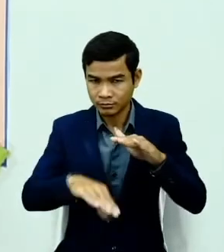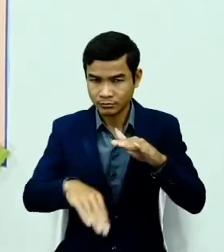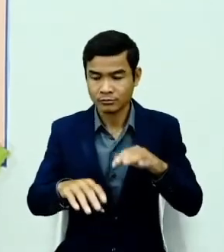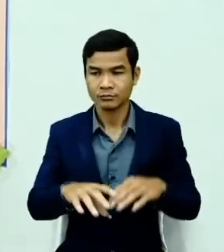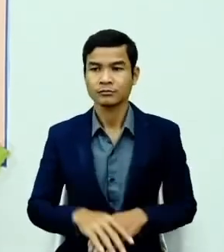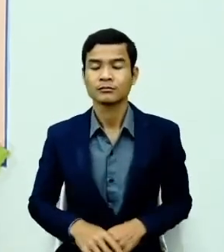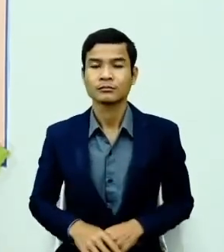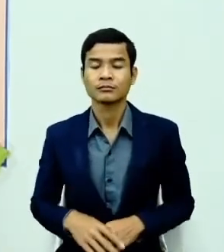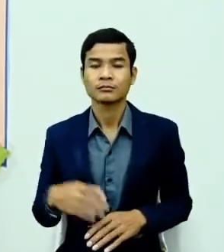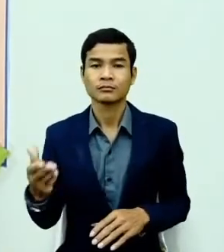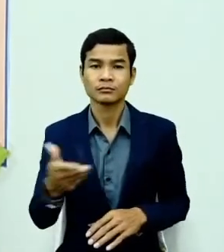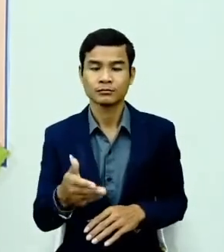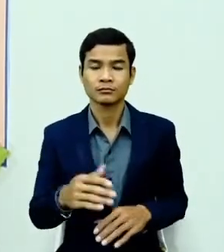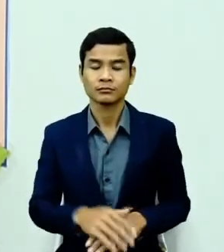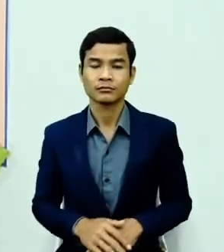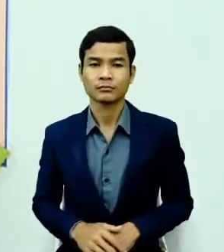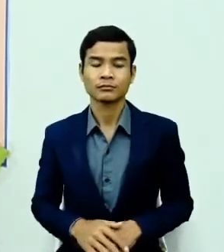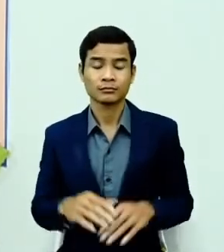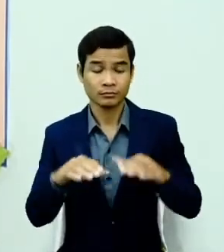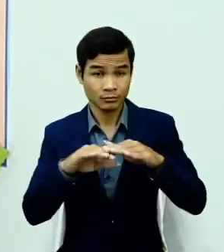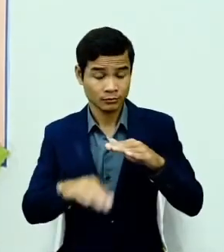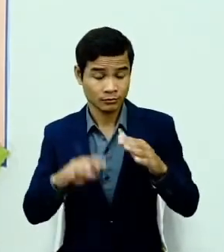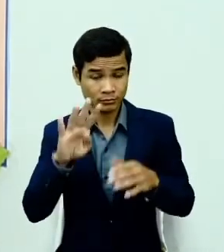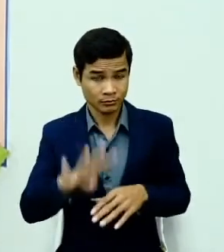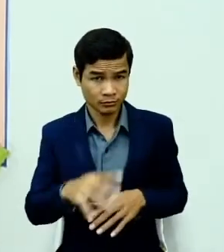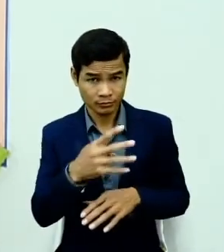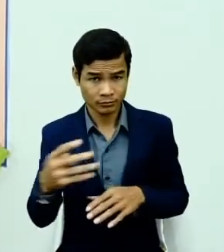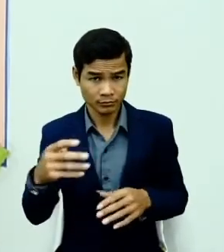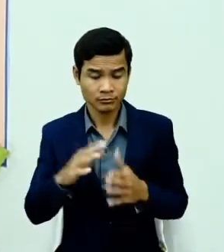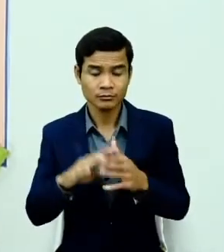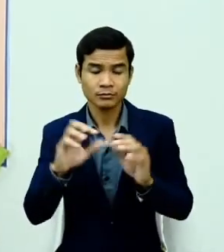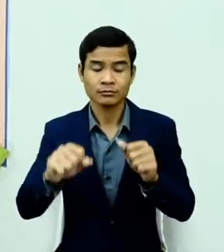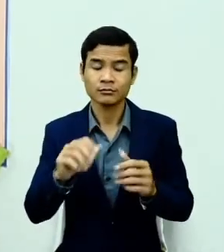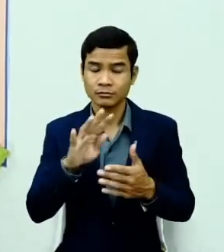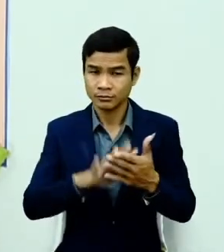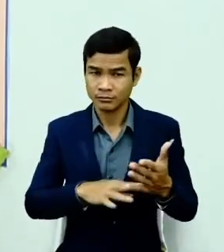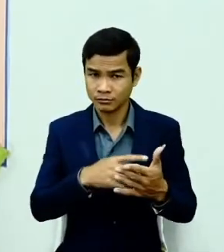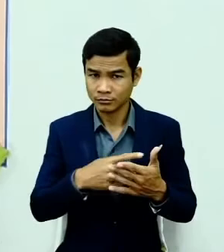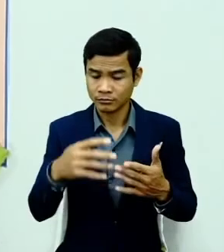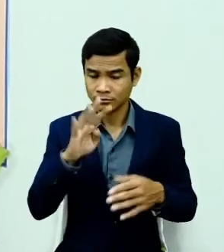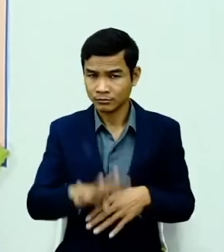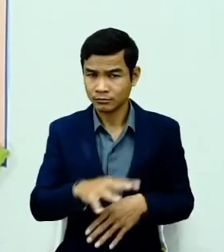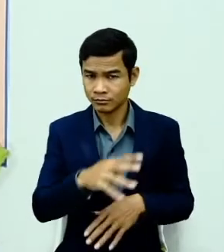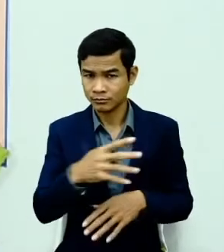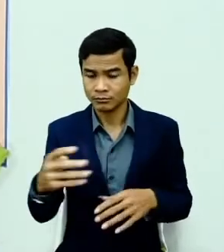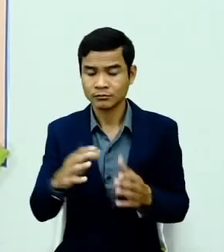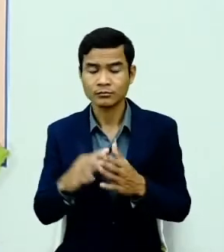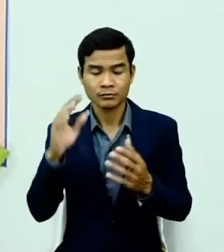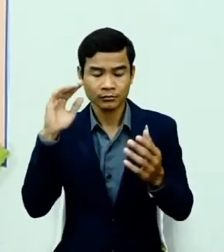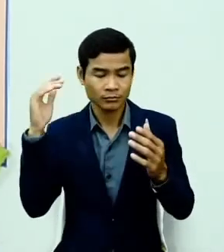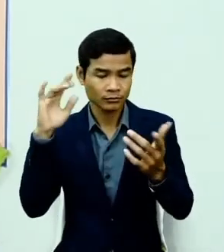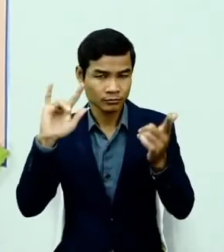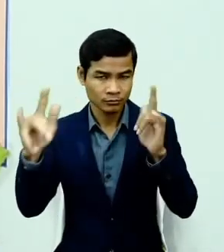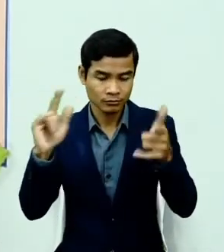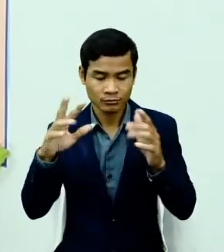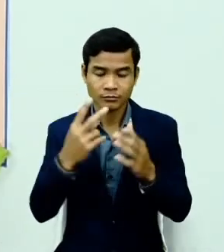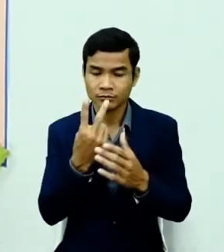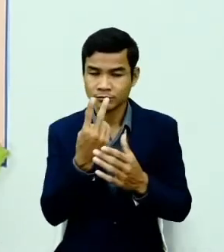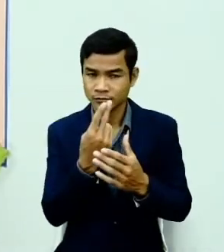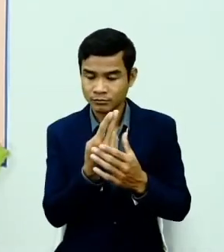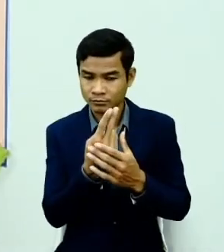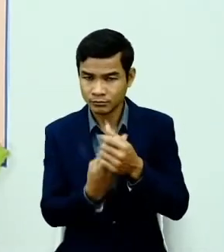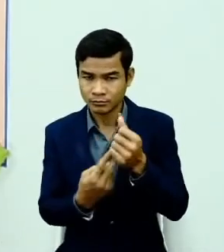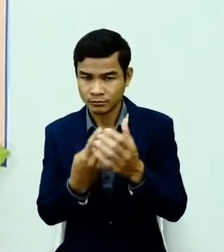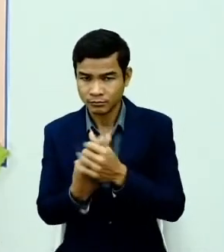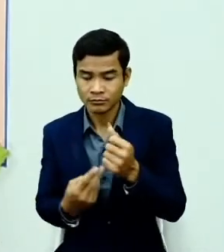ចានេះគឺនៅក្នុងតារាងខាងក្រោមនេះគឺមានការអានព្យាងដែលយើងប្រៀបធៀបគូសោអញ្ចឹងកូនកូន